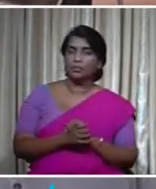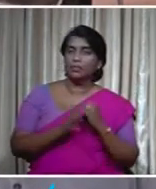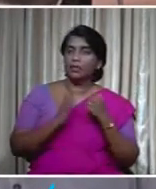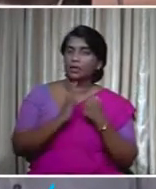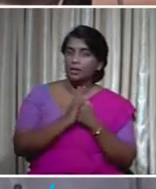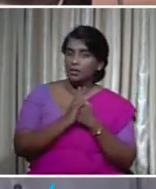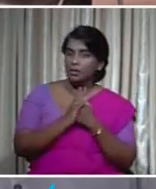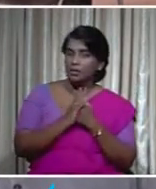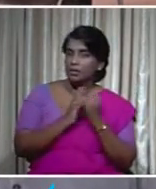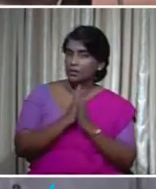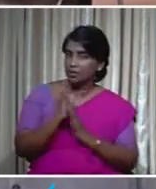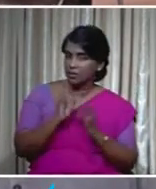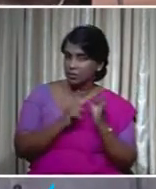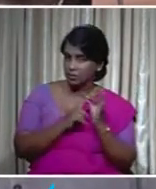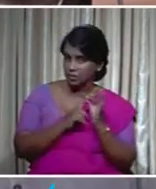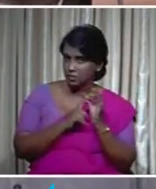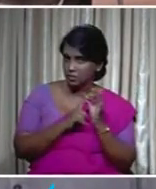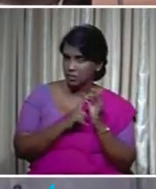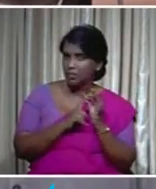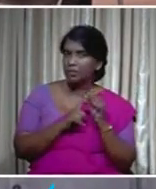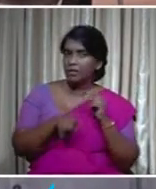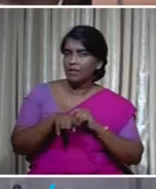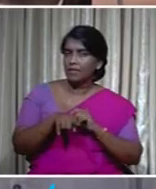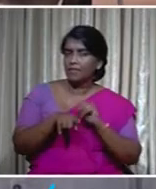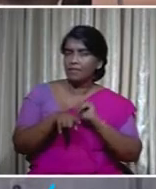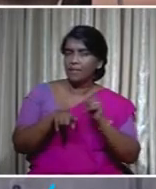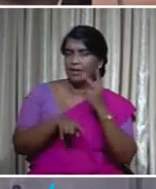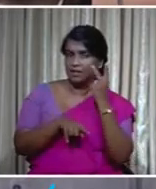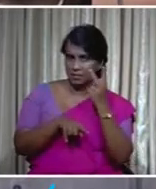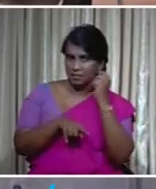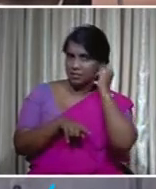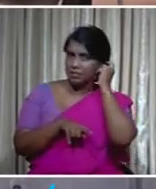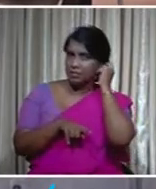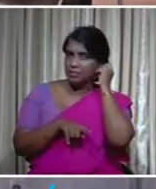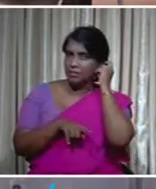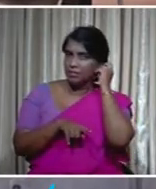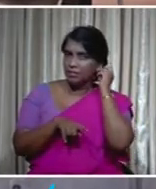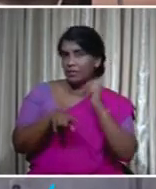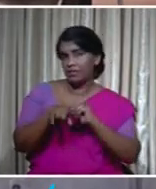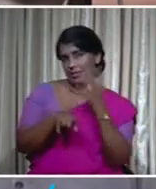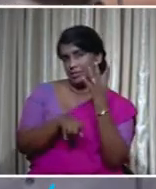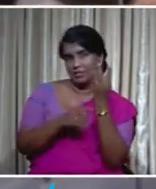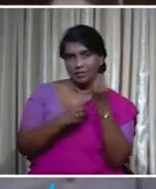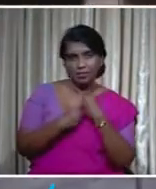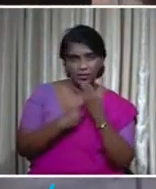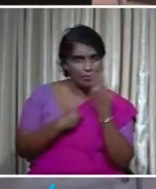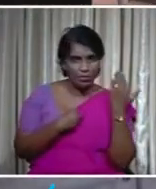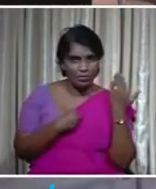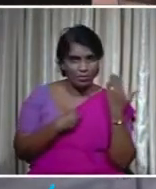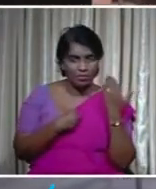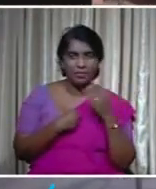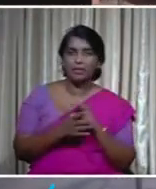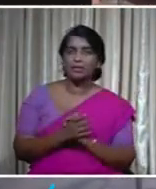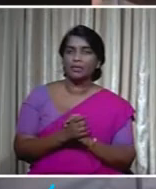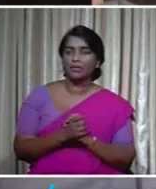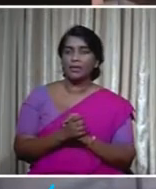கௌரவ உறுப்பினர் மேலதிக நேரம் உட்பட இன்னும் 2 நிமிடங்கள் இருக்கின்றது. எனக்கு இன்னொரு 4 நிமிஷம் தாங்க. நான் இதுல தெல்லாம் கௌரவ அமைச்சர்